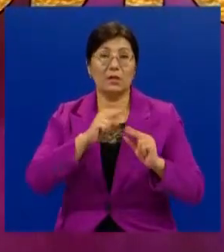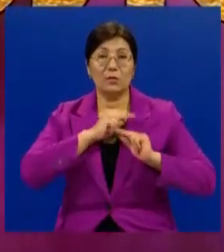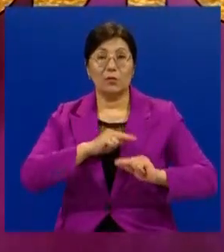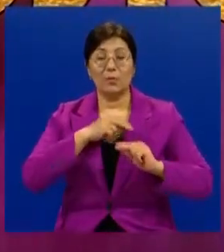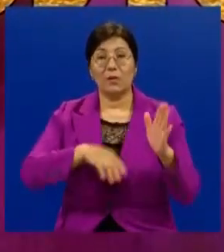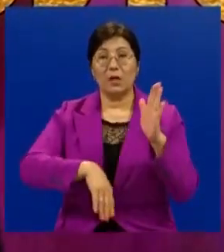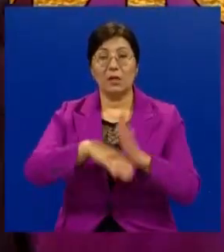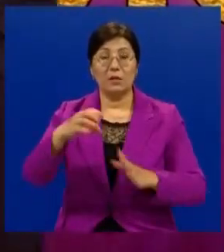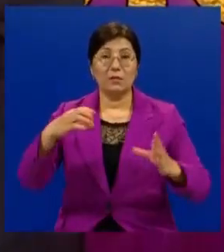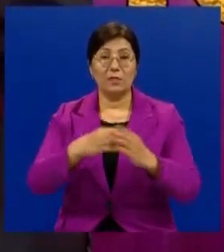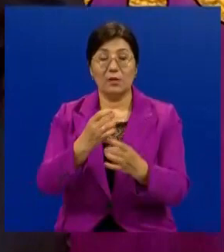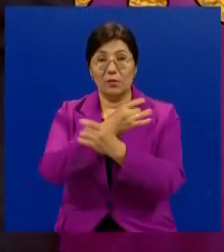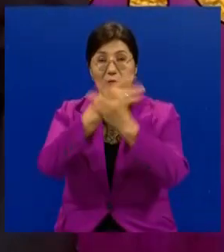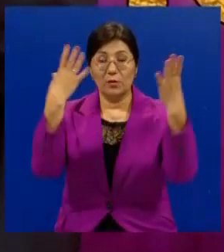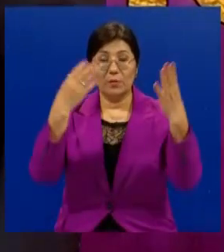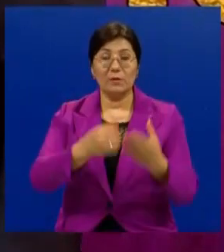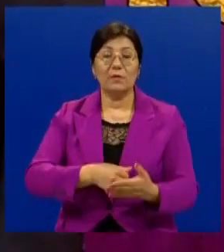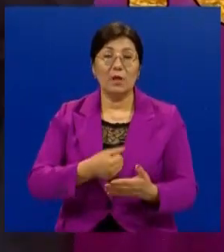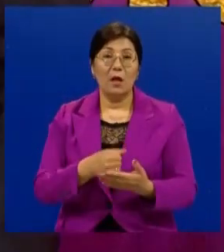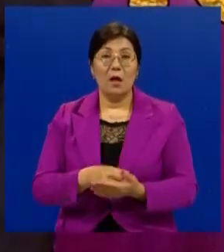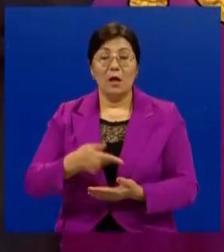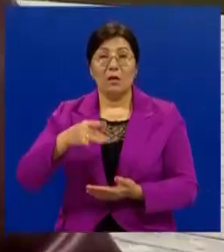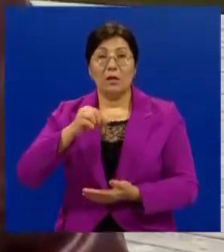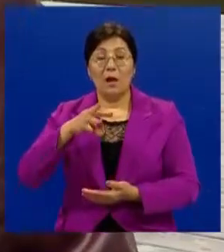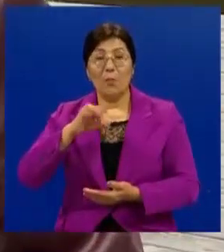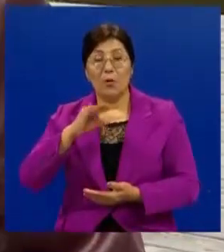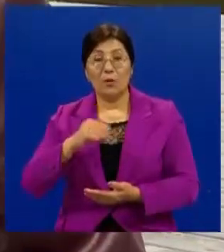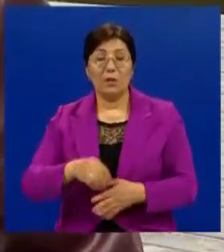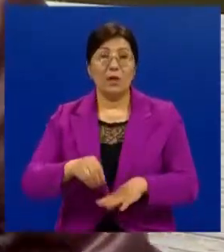культуры Казахстана» почетными грамотами руководителя области.